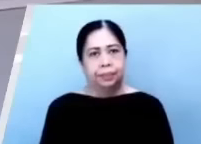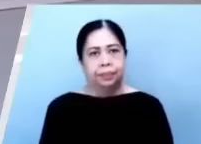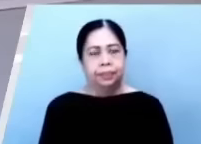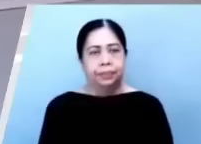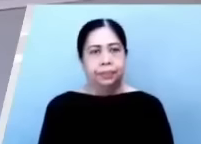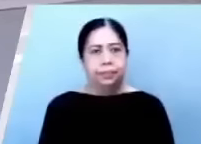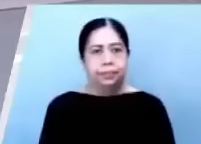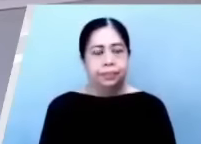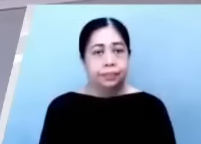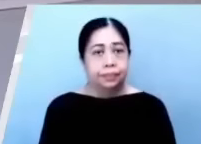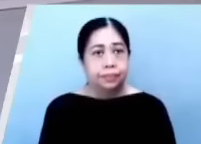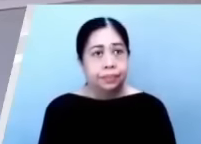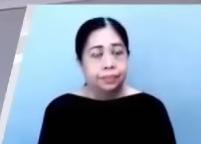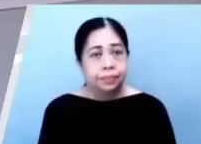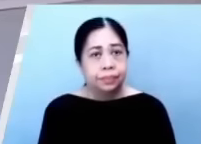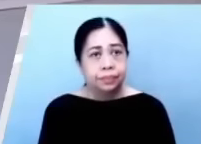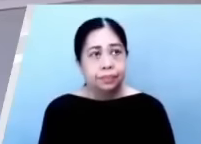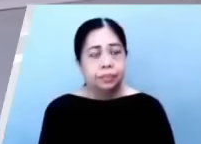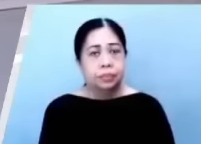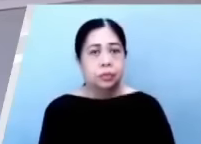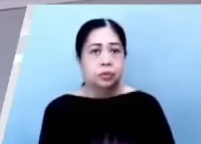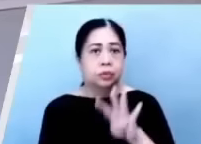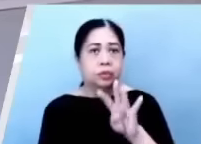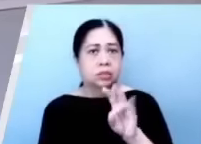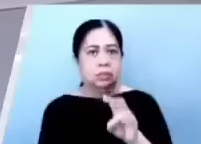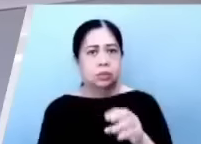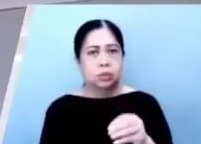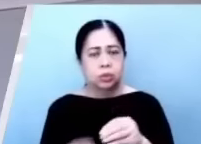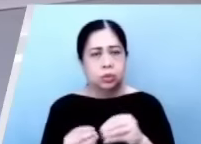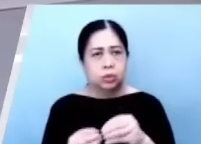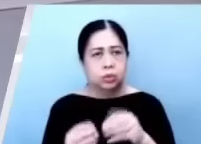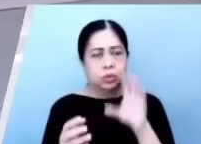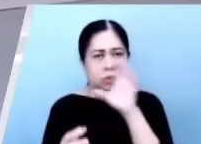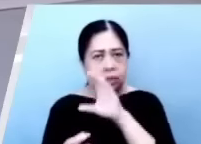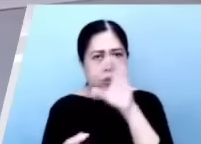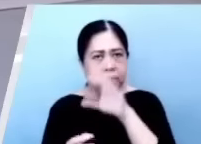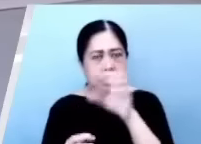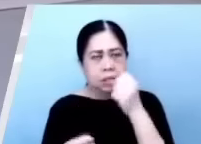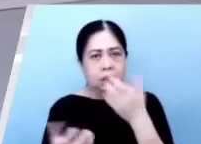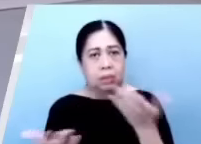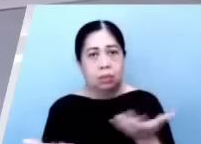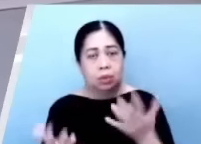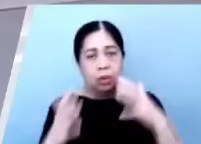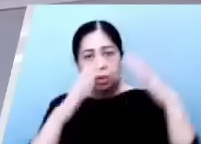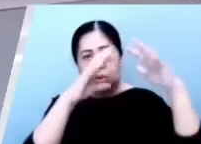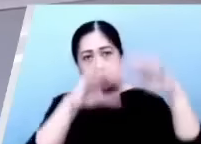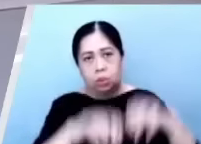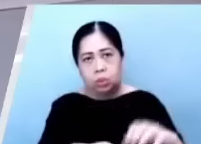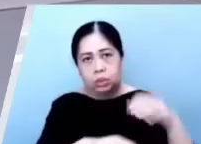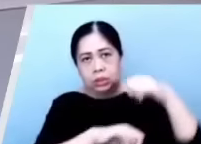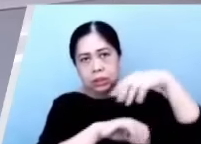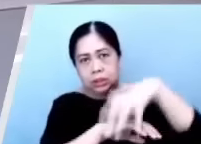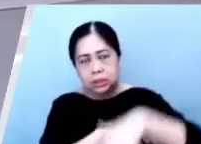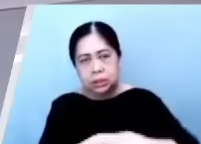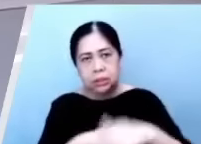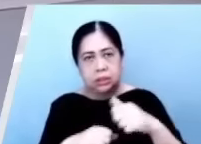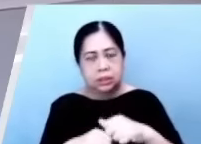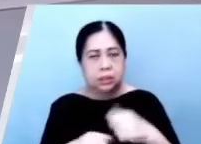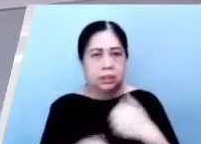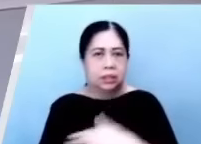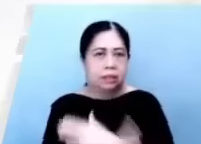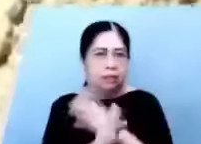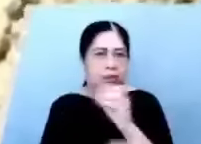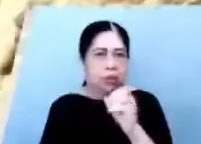Nasa 47 pa ang hinahanap sa gumuhong lupa sa Maco, Davao de Oro, isang linggo mula nang mangyari ang